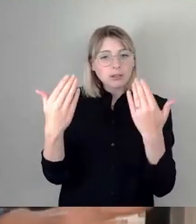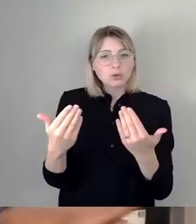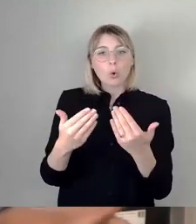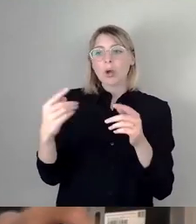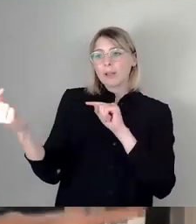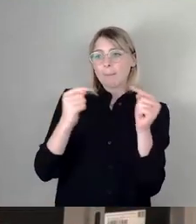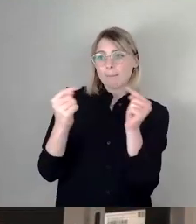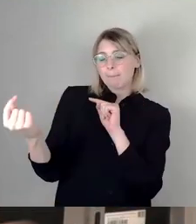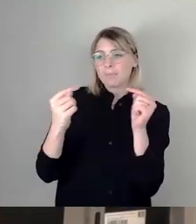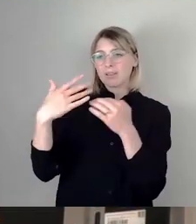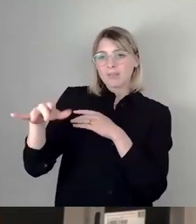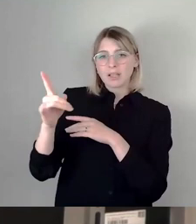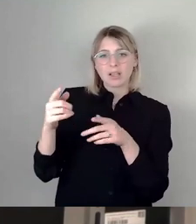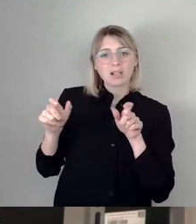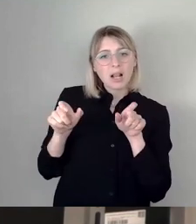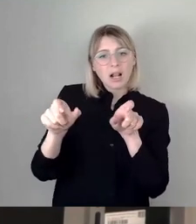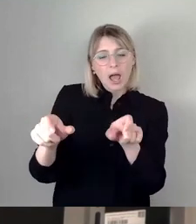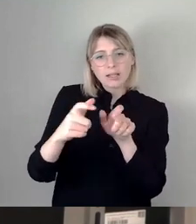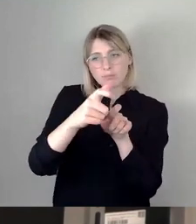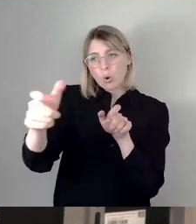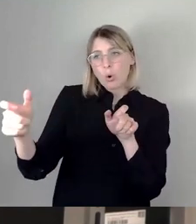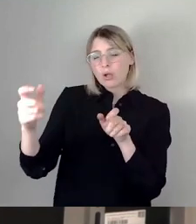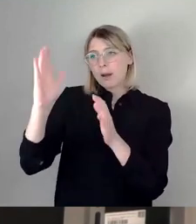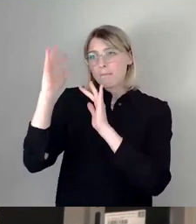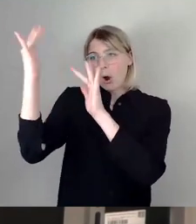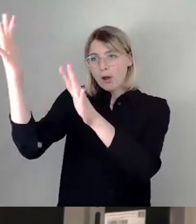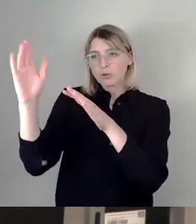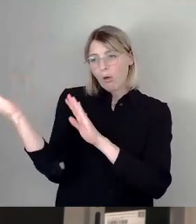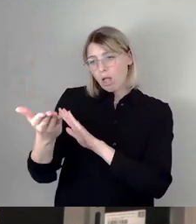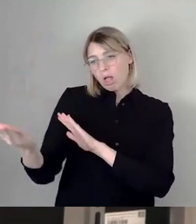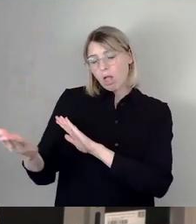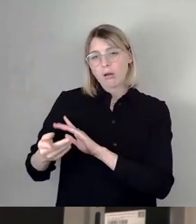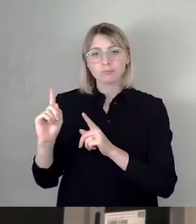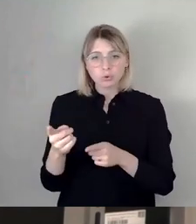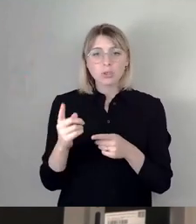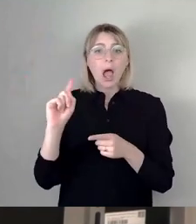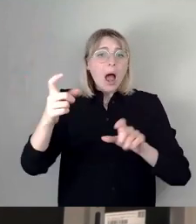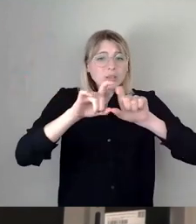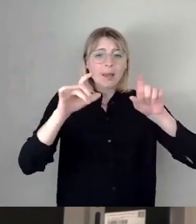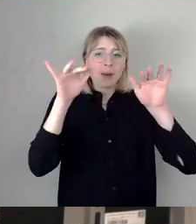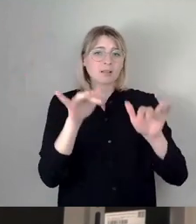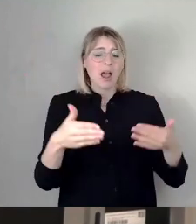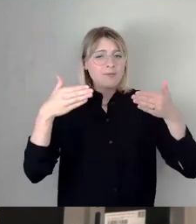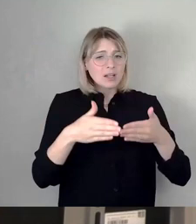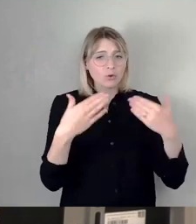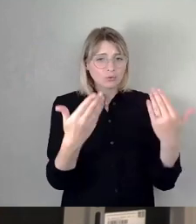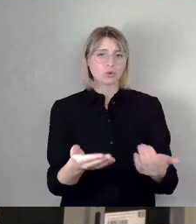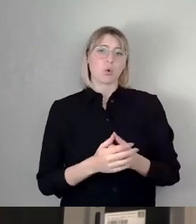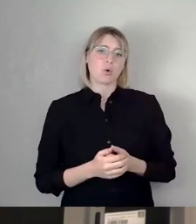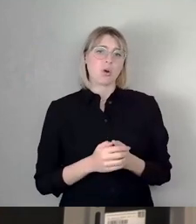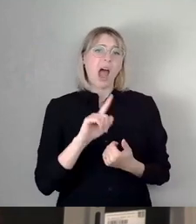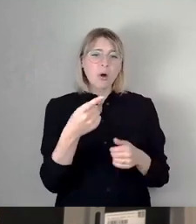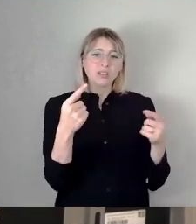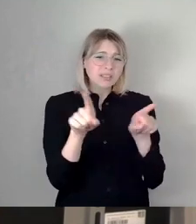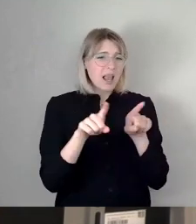dem Gleisbogen, wo da die vielen Bäume leider weggehackt werden mussten. Ja? Das ist doch auch noch ein Thema, was wir auf dem Tablett haben. Da müssen wir doch den Ausgleich schaffen.